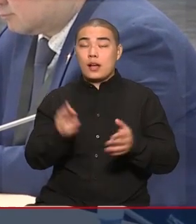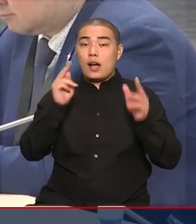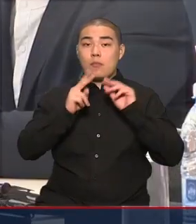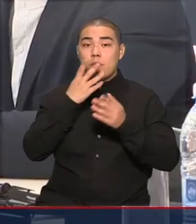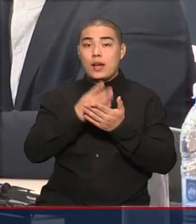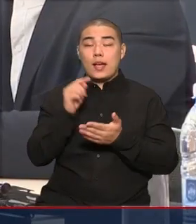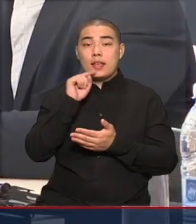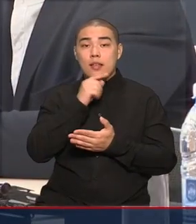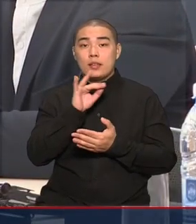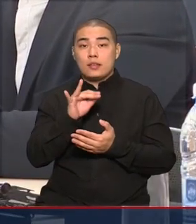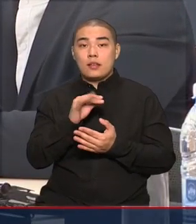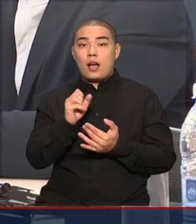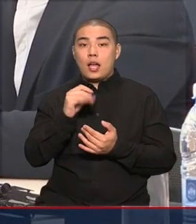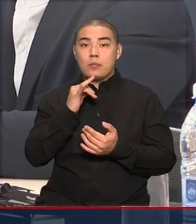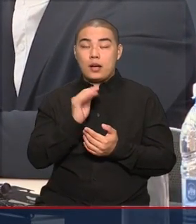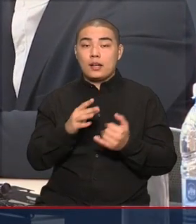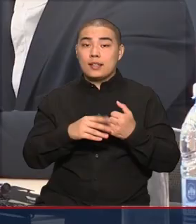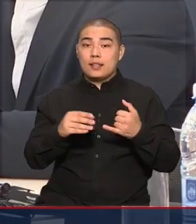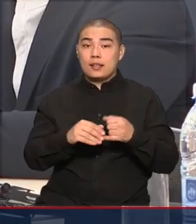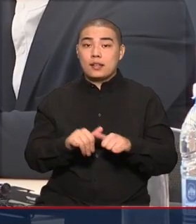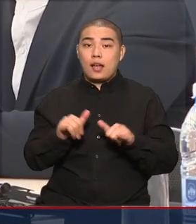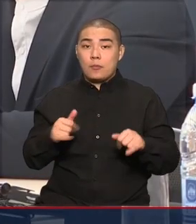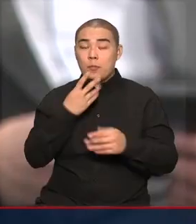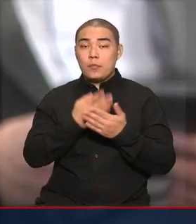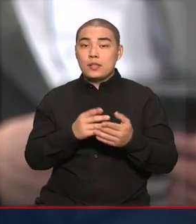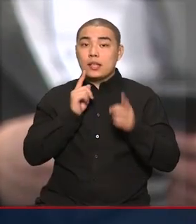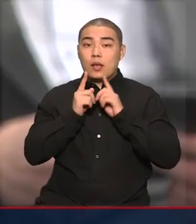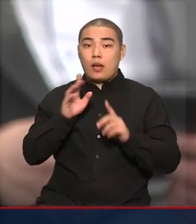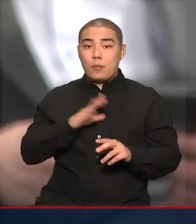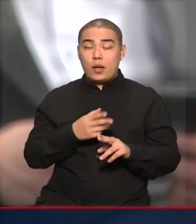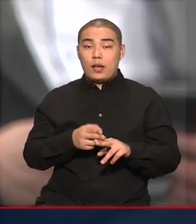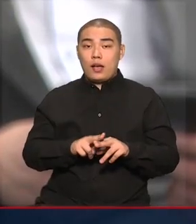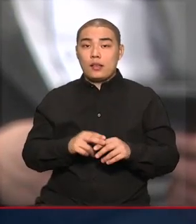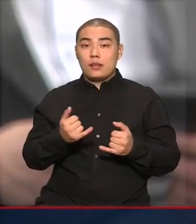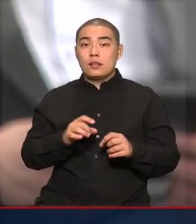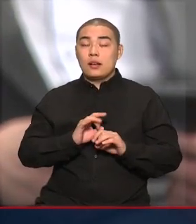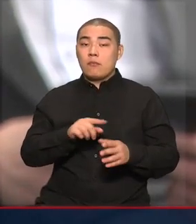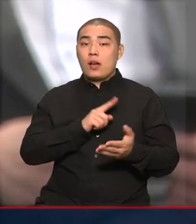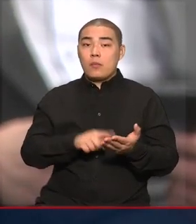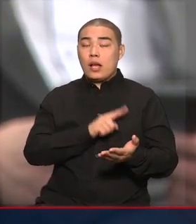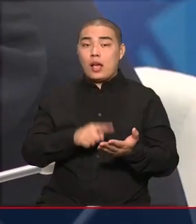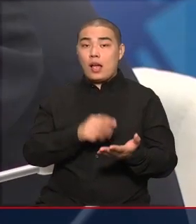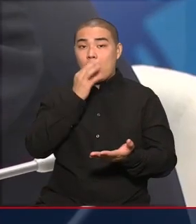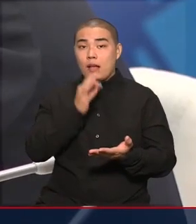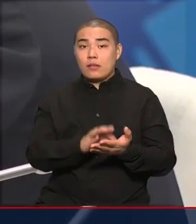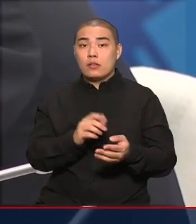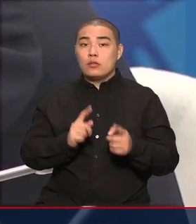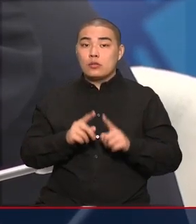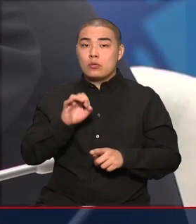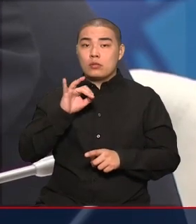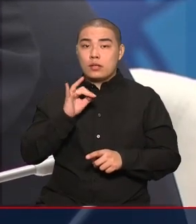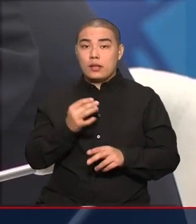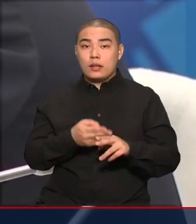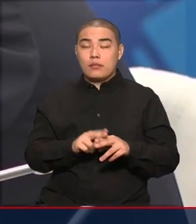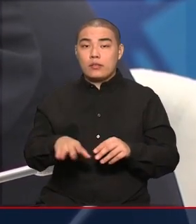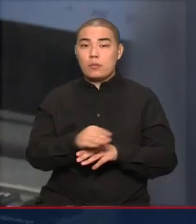әлеуметтік экономикалық және аймақтық даму секцияларының отырысы өтті. Осындай сан саладағы сұрақтарға жауап алуға ұлттық құрылтай